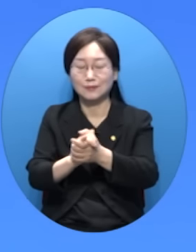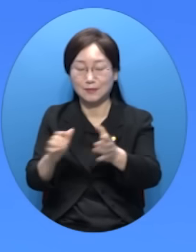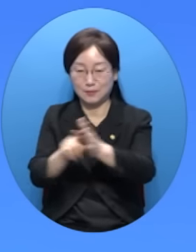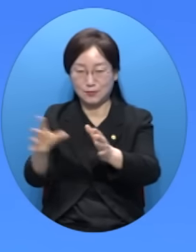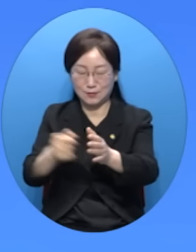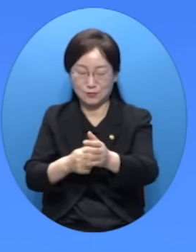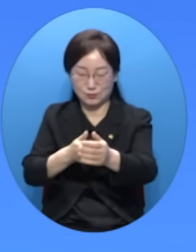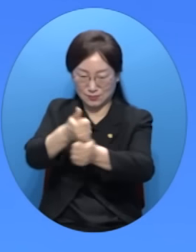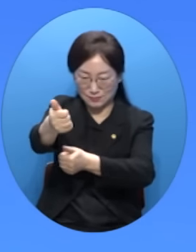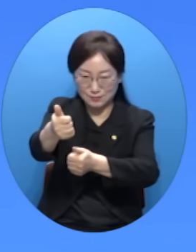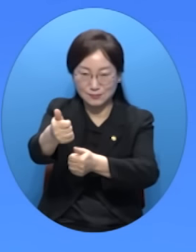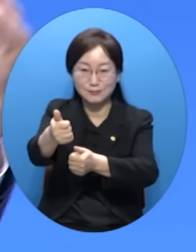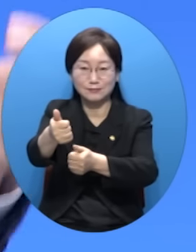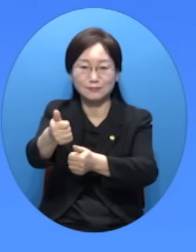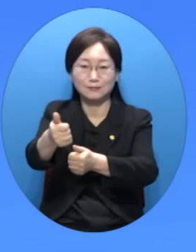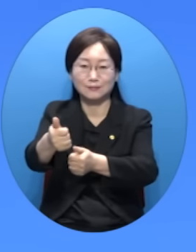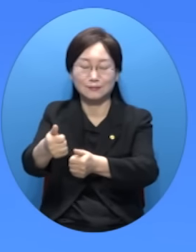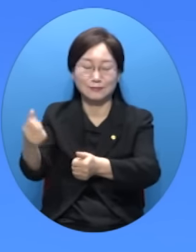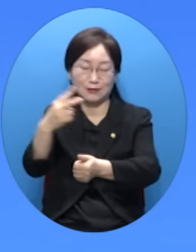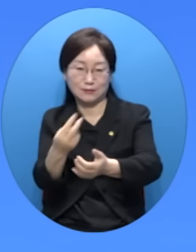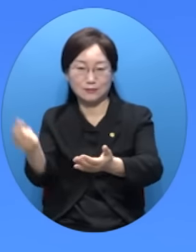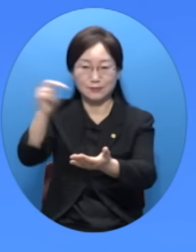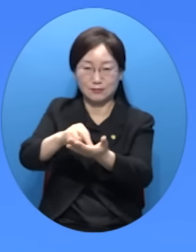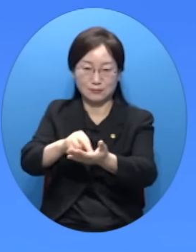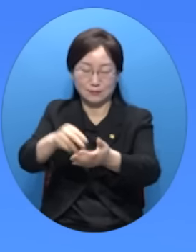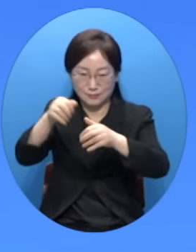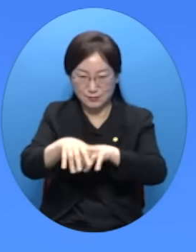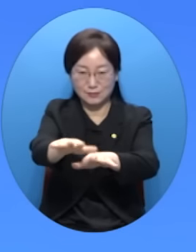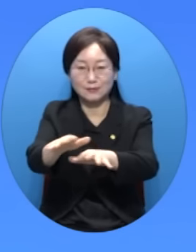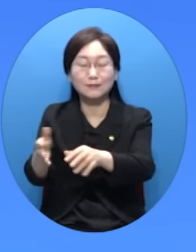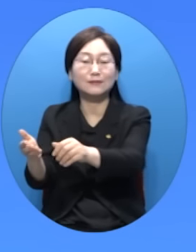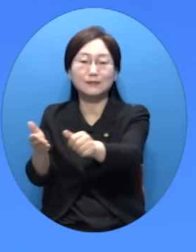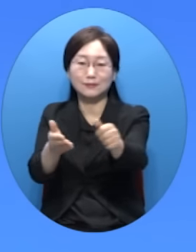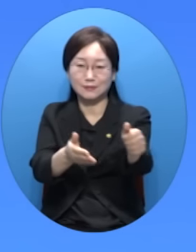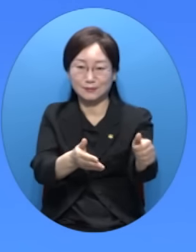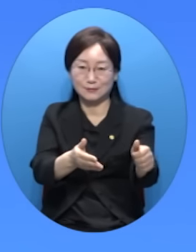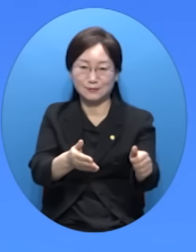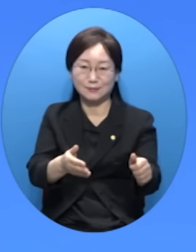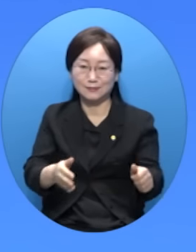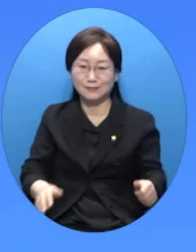믿음으로 이겨내고 다시 일어나 전진해 나가야 되는 것입니다.